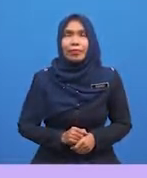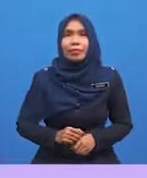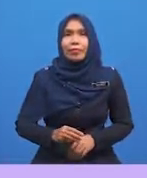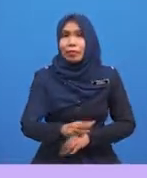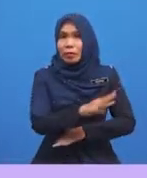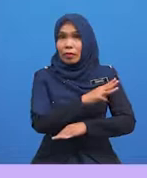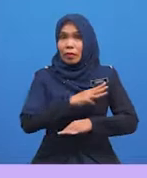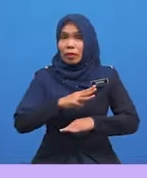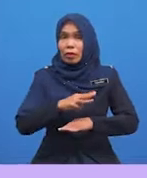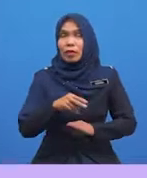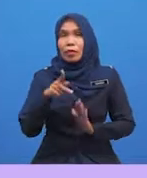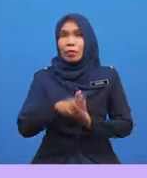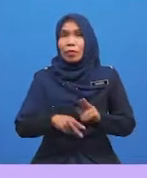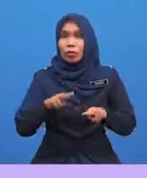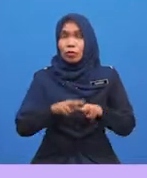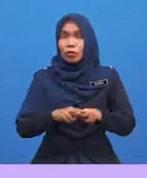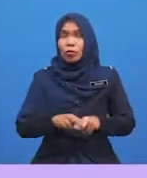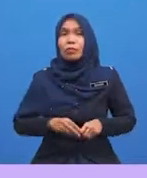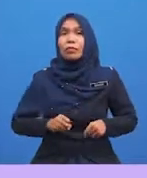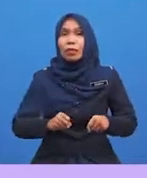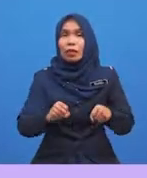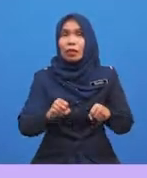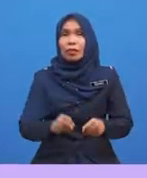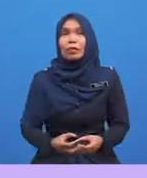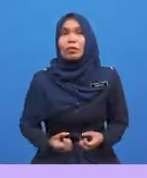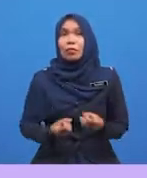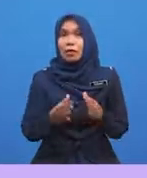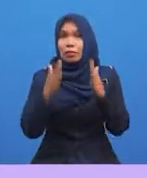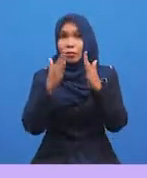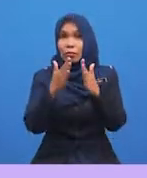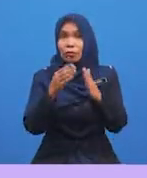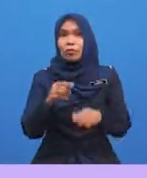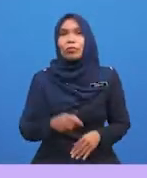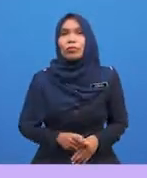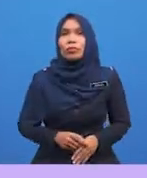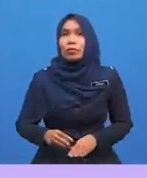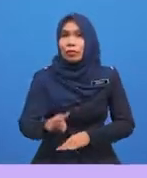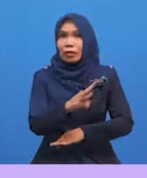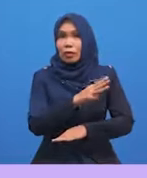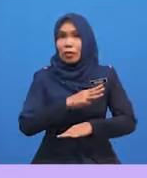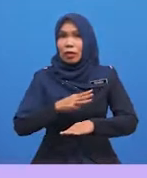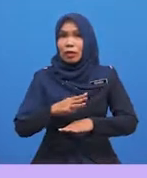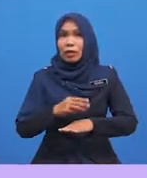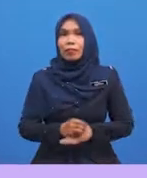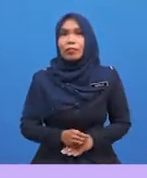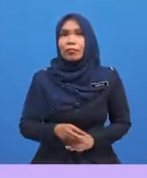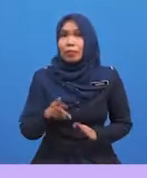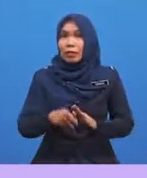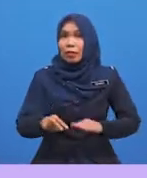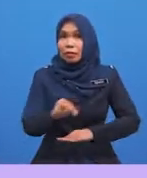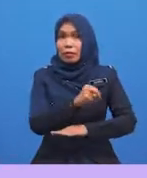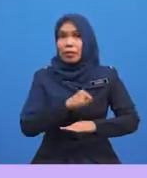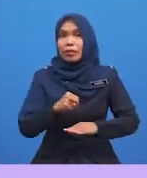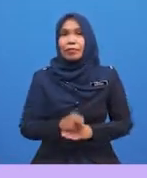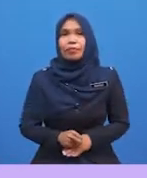Kawasan berpenduduk sederhana banyak tertumpu di kawasan pertanian, pesisir pantai dan